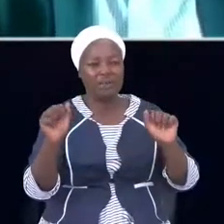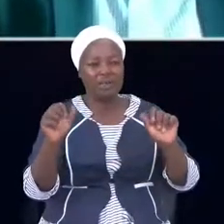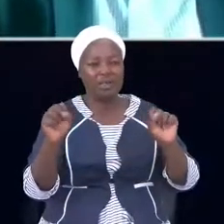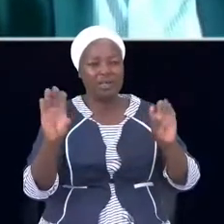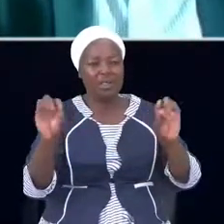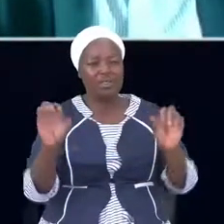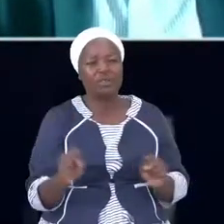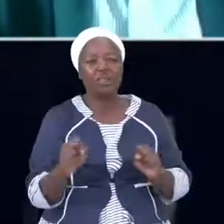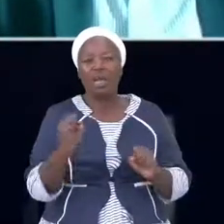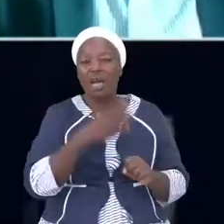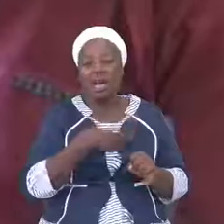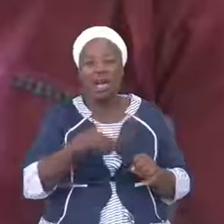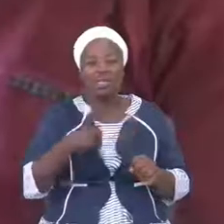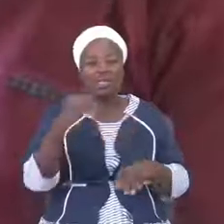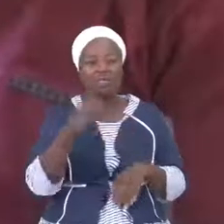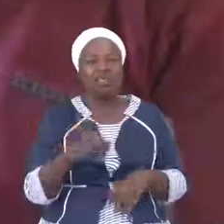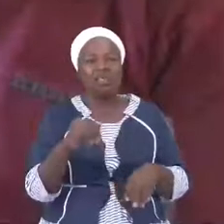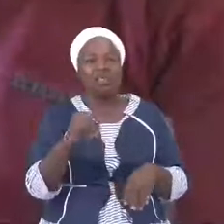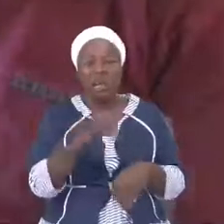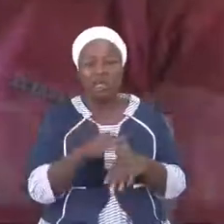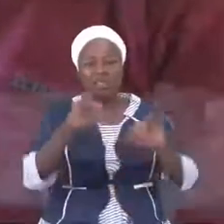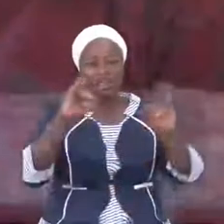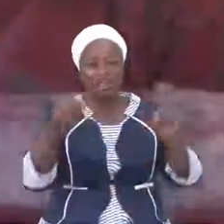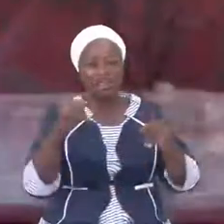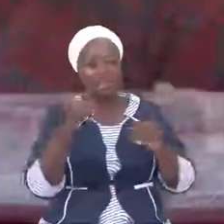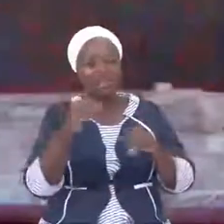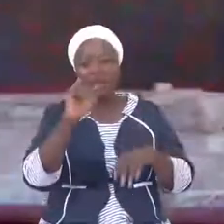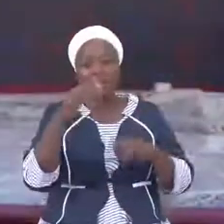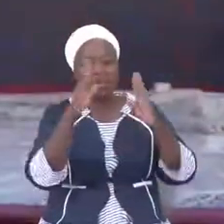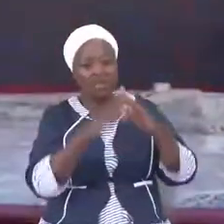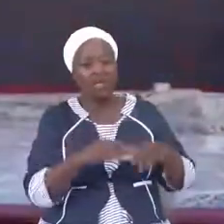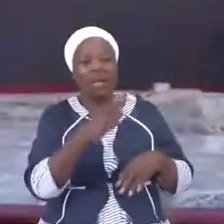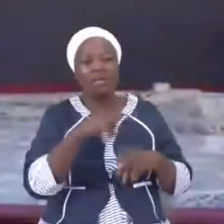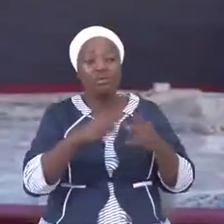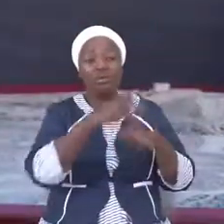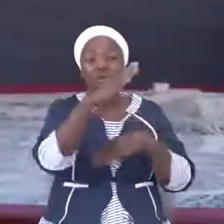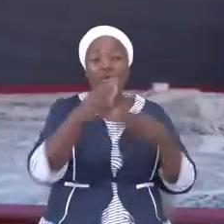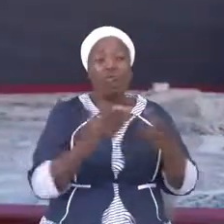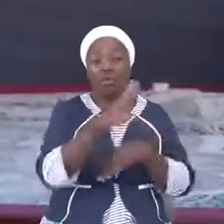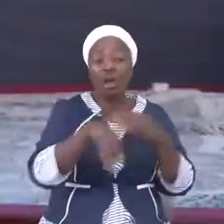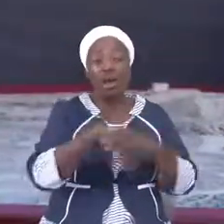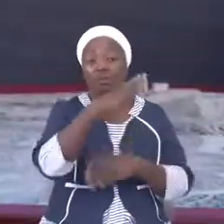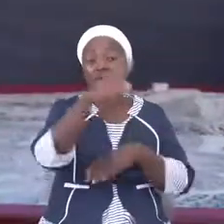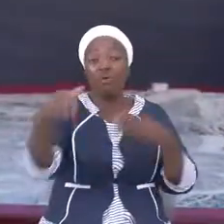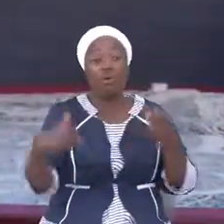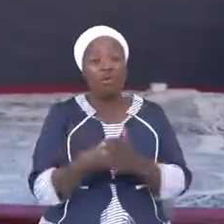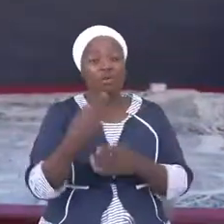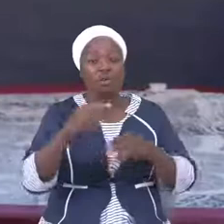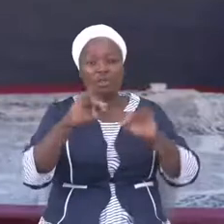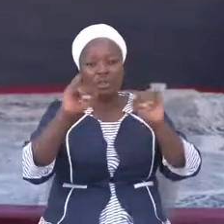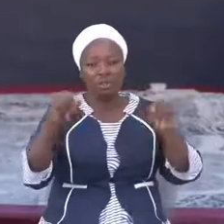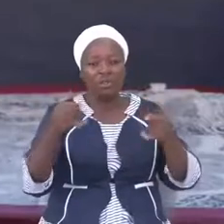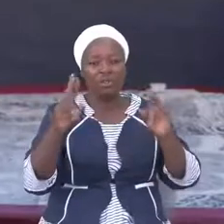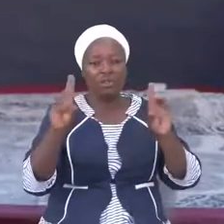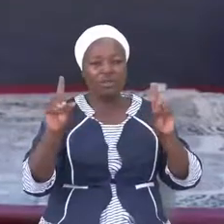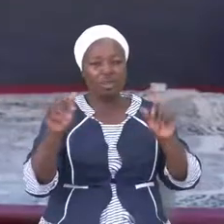Acte 26, 20. À ceux de Damas d'abord, puis à Jérusalem, dans toute la Judée, et chez les